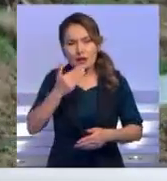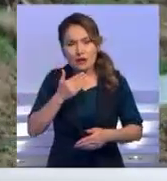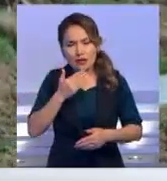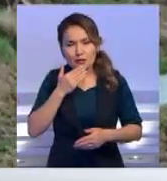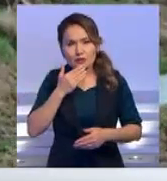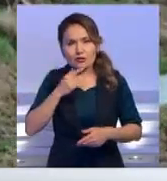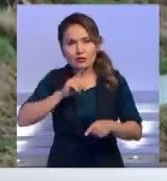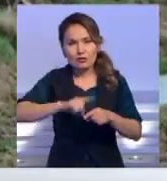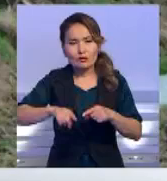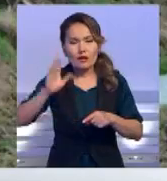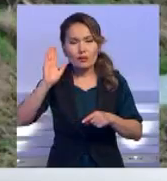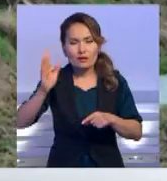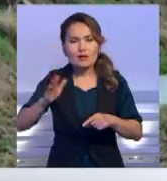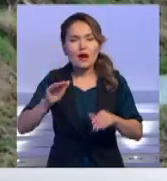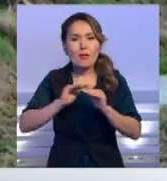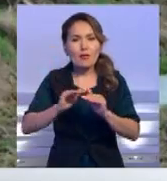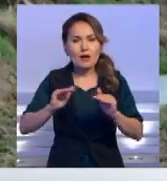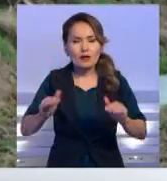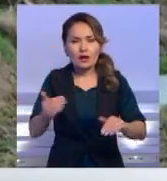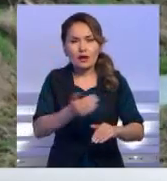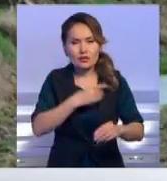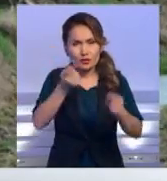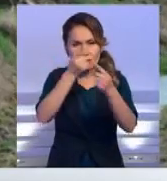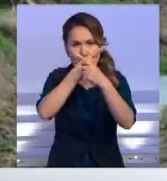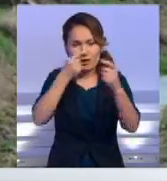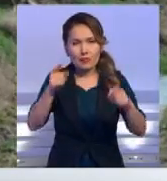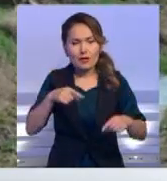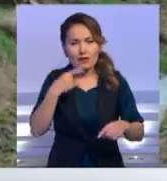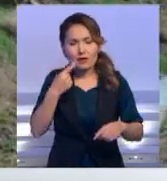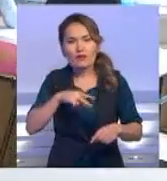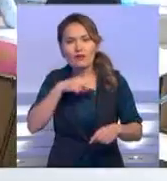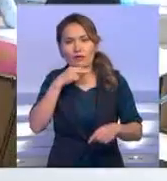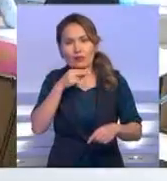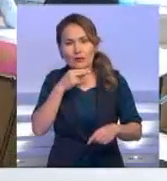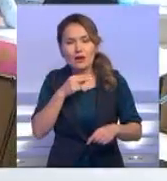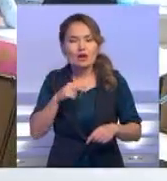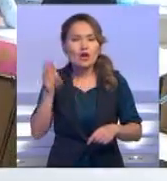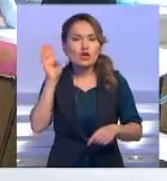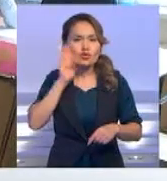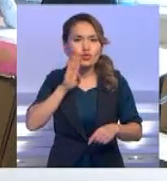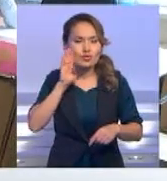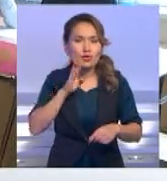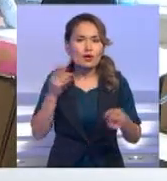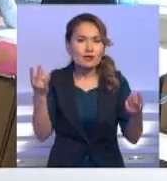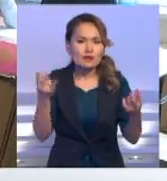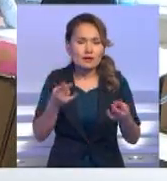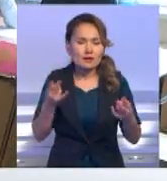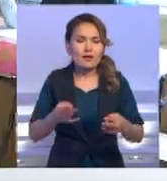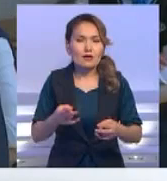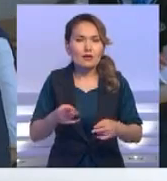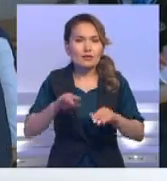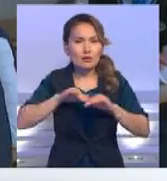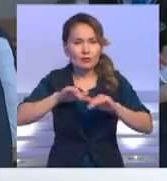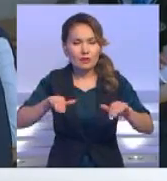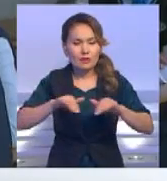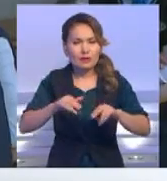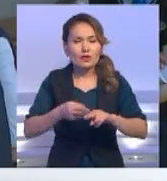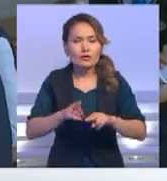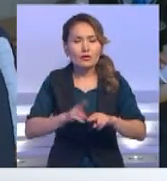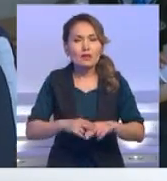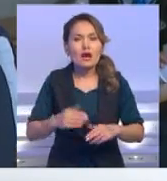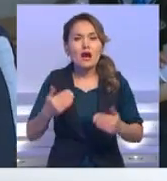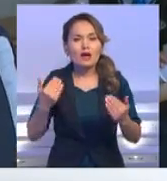айтарым, суға шомылғанда абай болып шомылыңыздар. Демежан ол кезде 7-ші сыныпта оқитын, қазір 1 жасқа